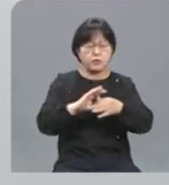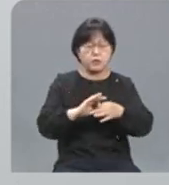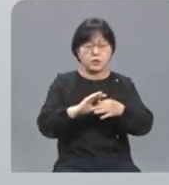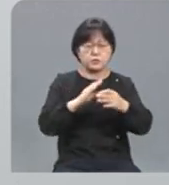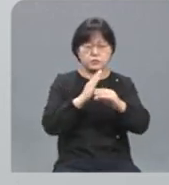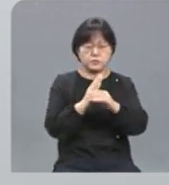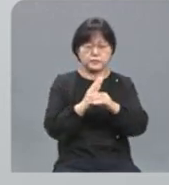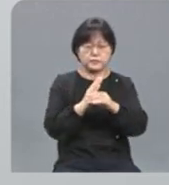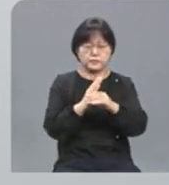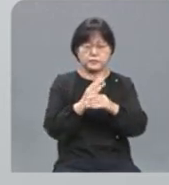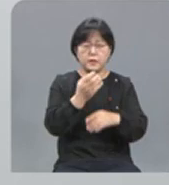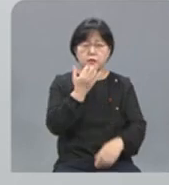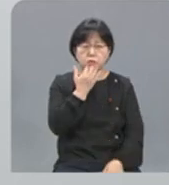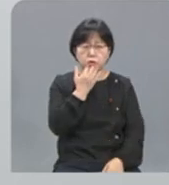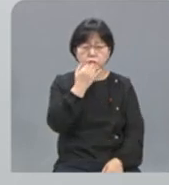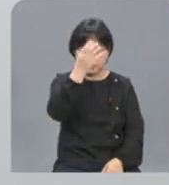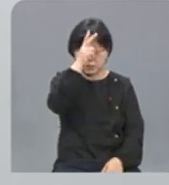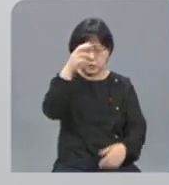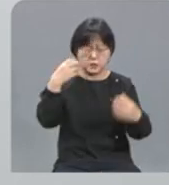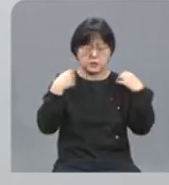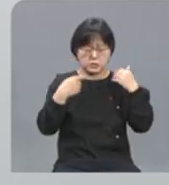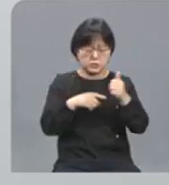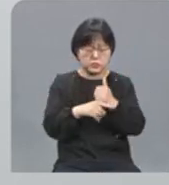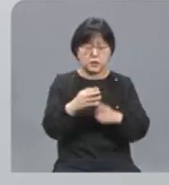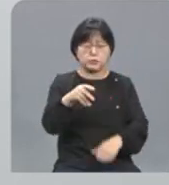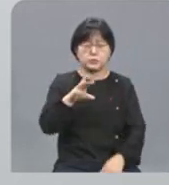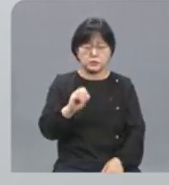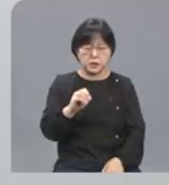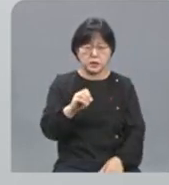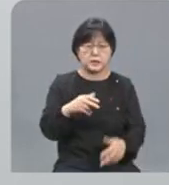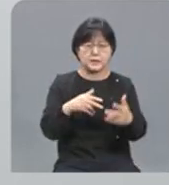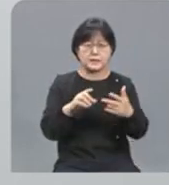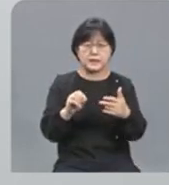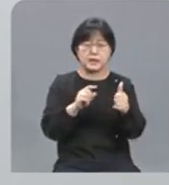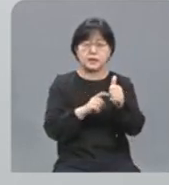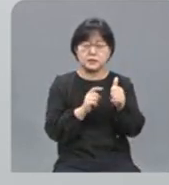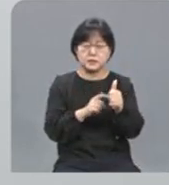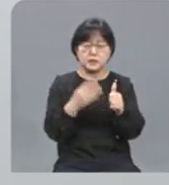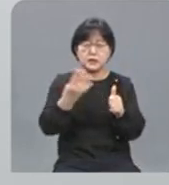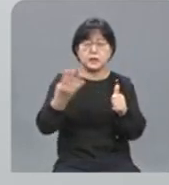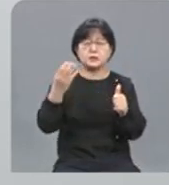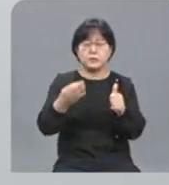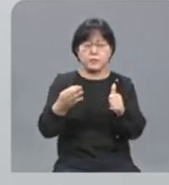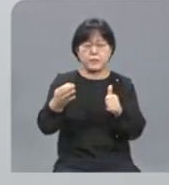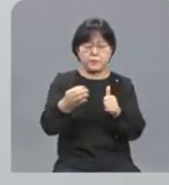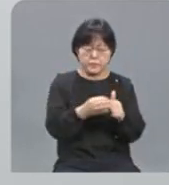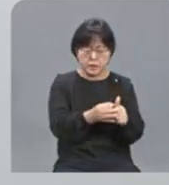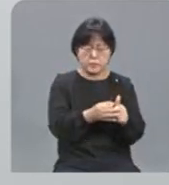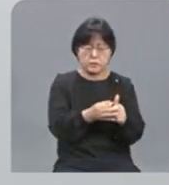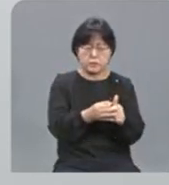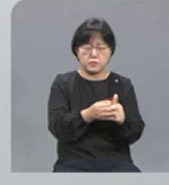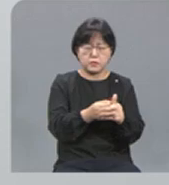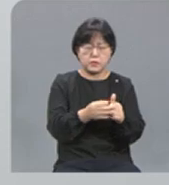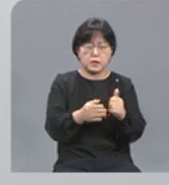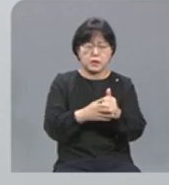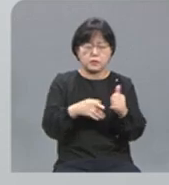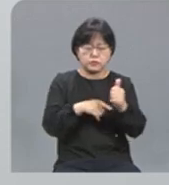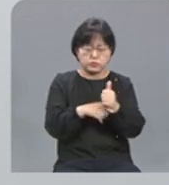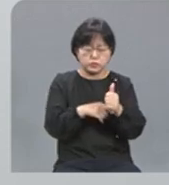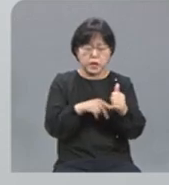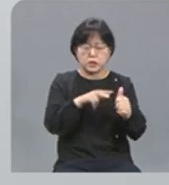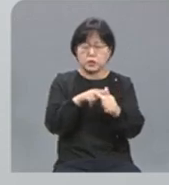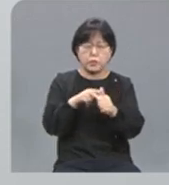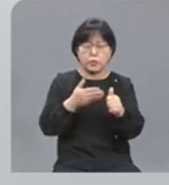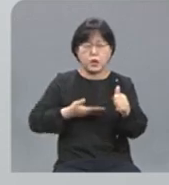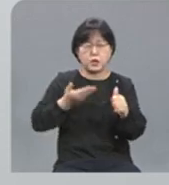있습니다 서울 경찰청 수사부장을 지낸 전 경무관 장모 씨가 4천만 원을 받고 사기 피의자에게 수사 정보를 제공한 혐의